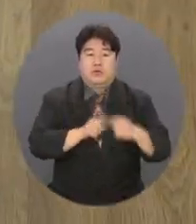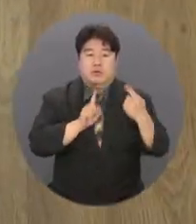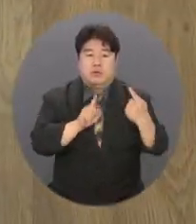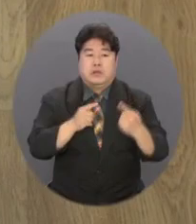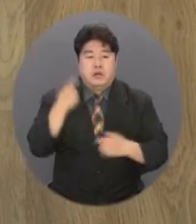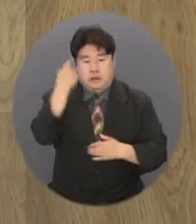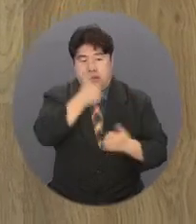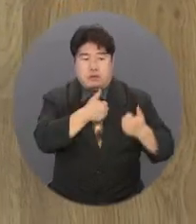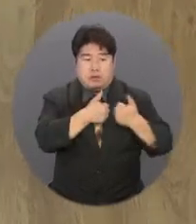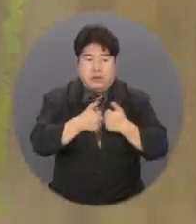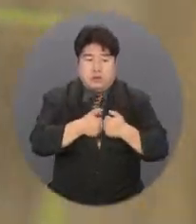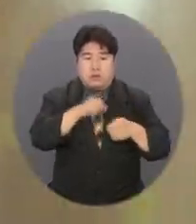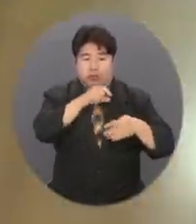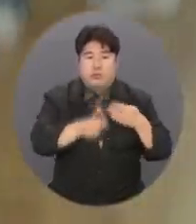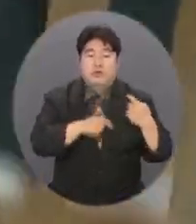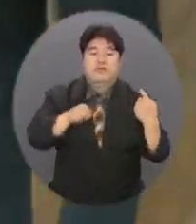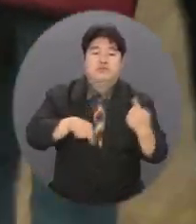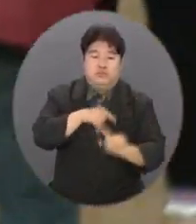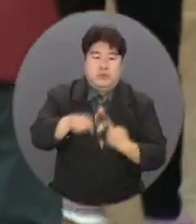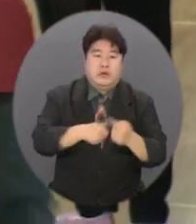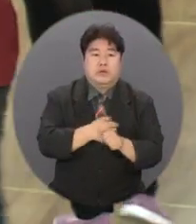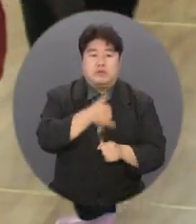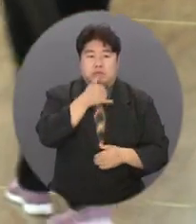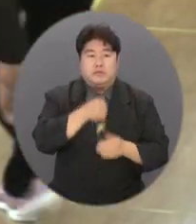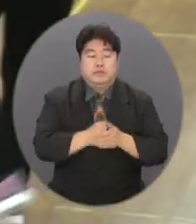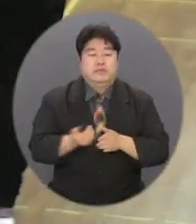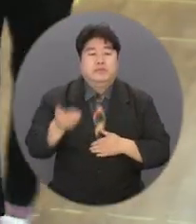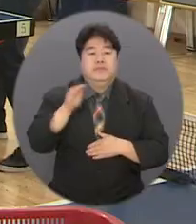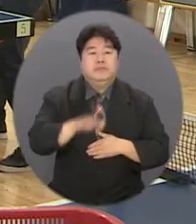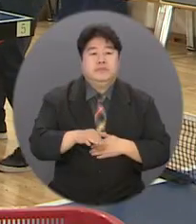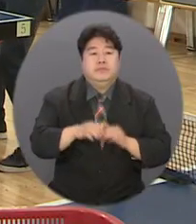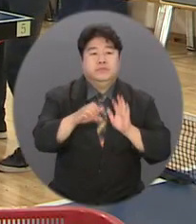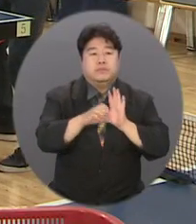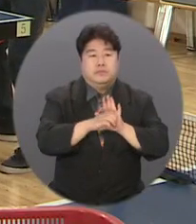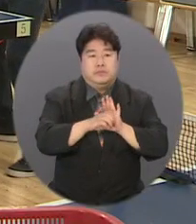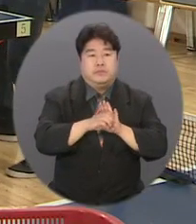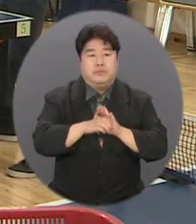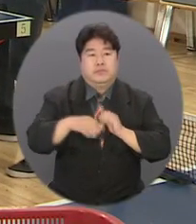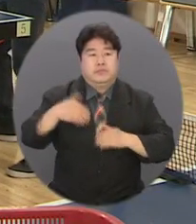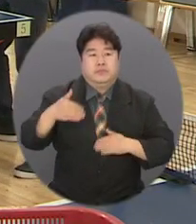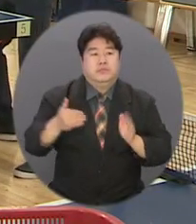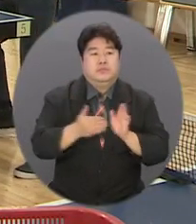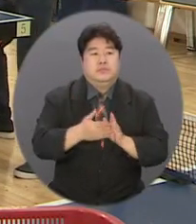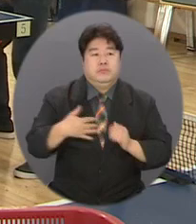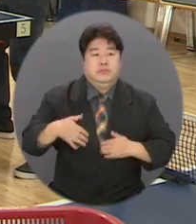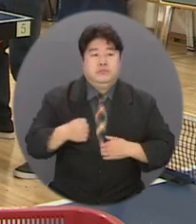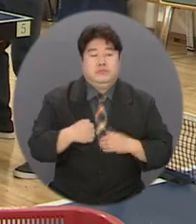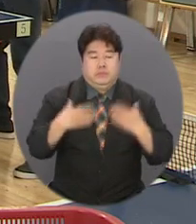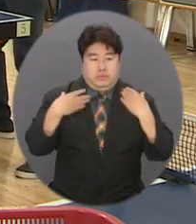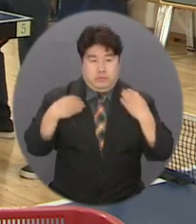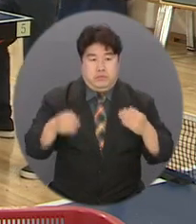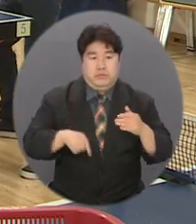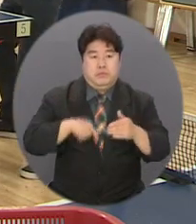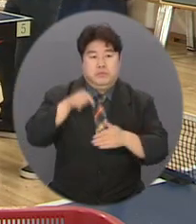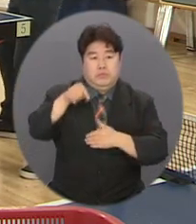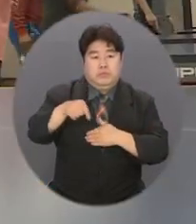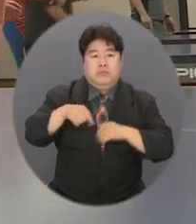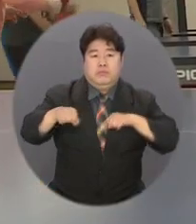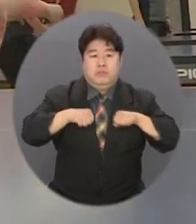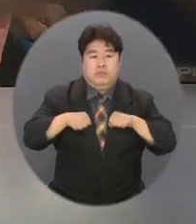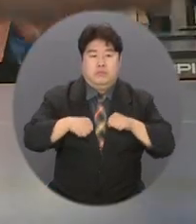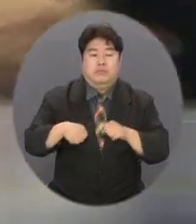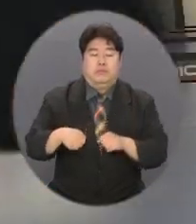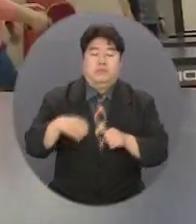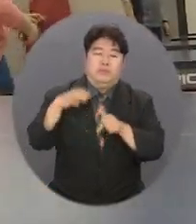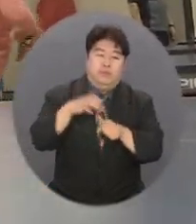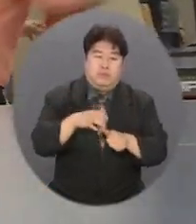상담 프로그램들을 운영하고 있습니다 하지만 코로나 상황이 아직 끝나지 않아 여전히 외부 활동에 제약을 받는